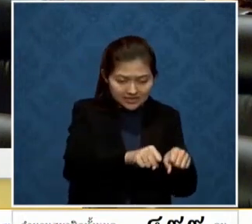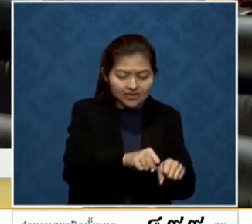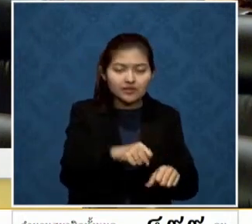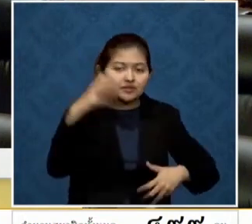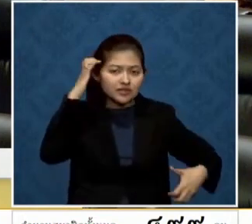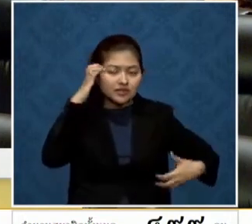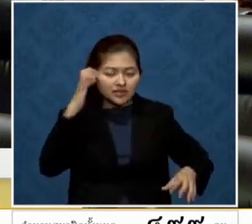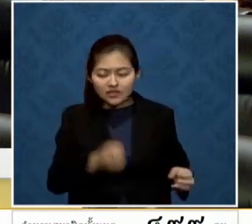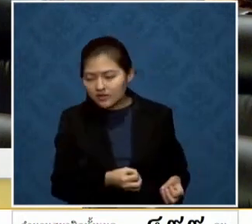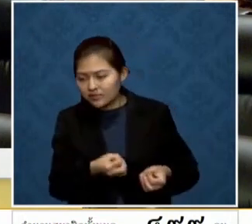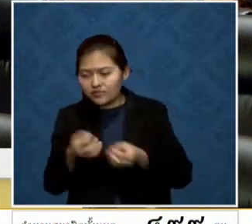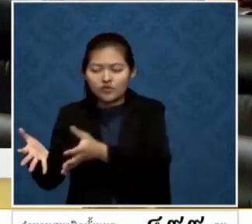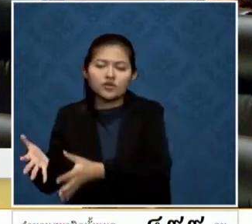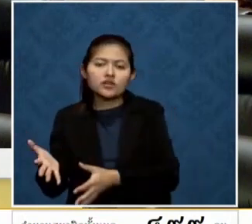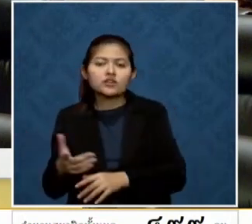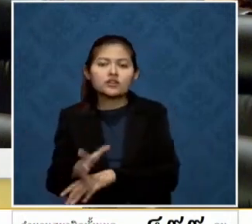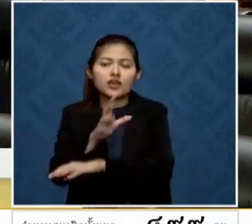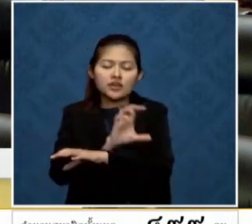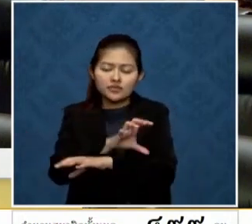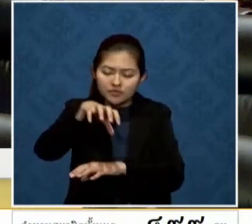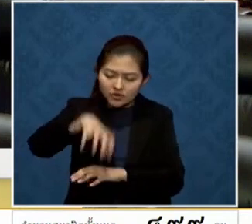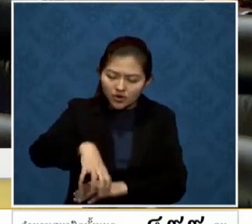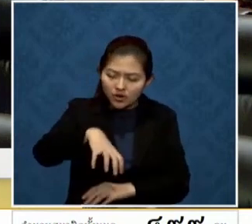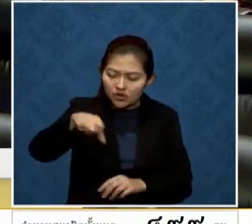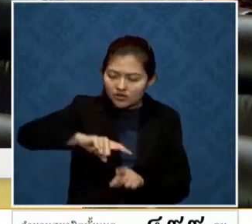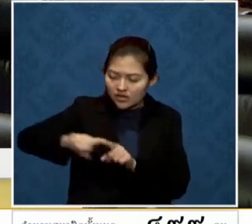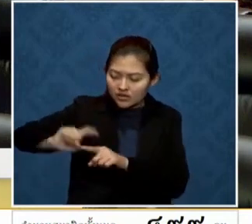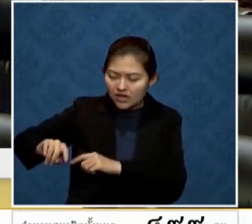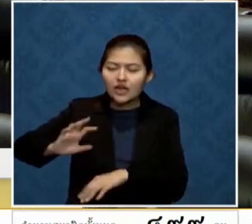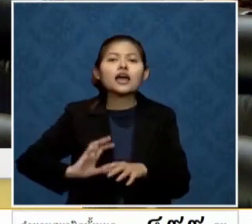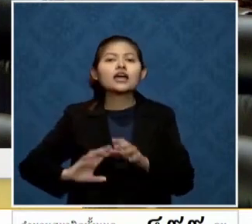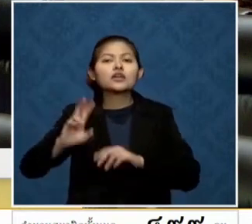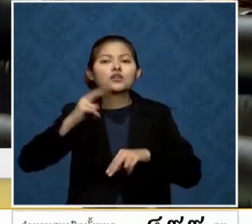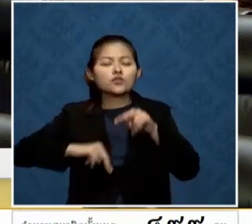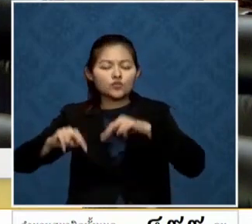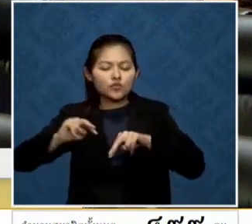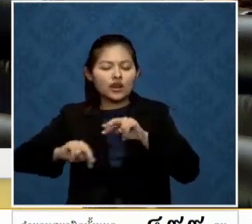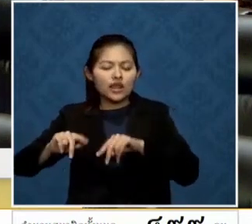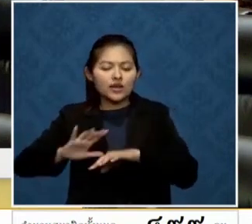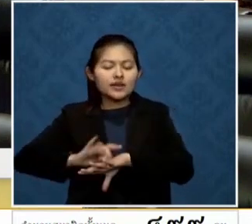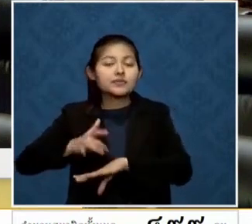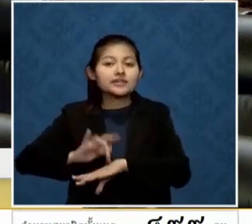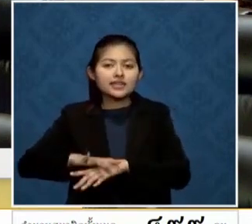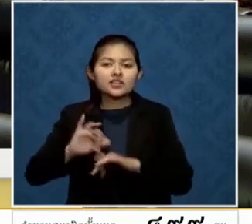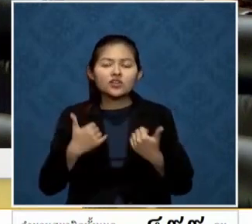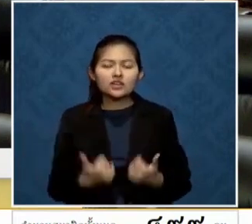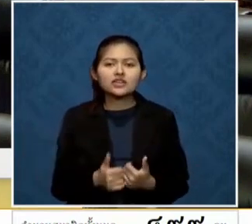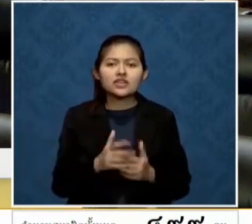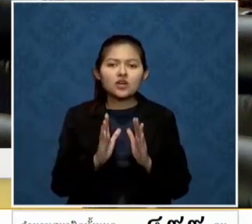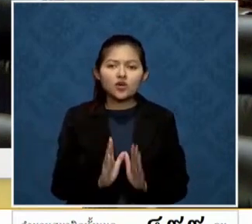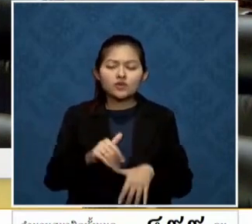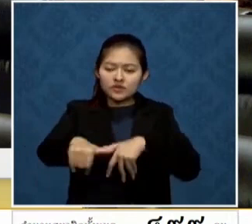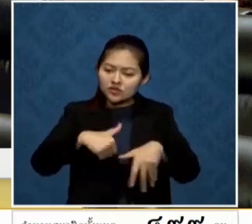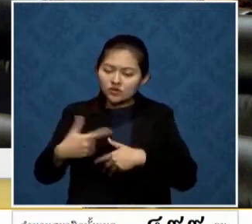ปล่อยตามเกาะต่างๆให้อาศัยตามธรรมชาติท่านประธานครับเนื่องจากมีประชาชนร้อง